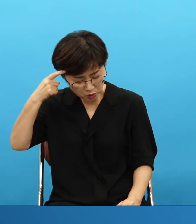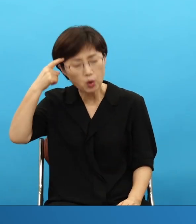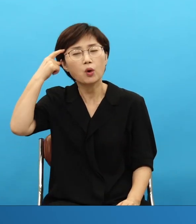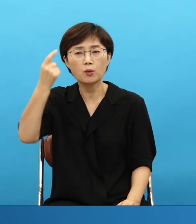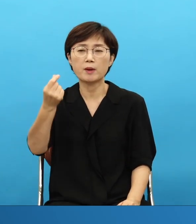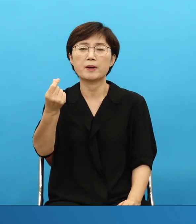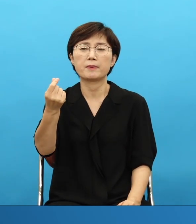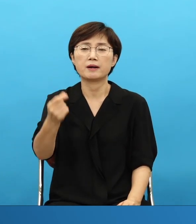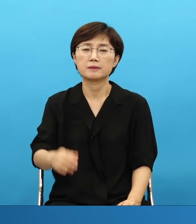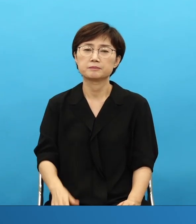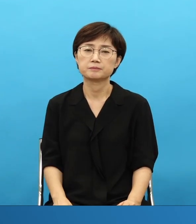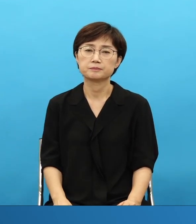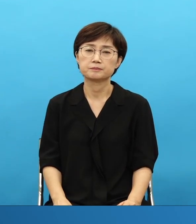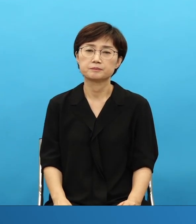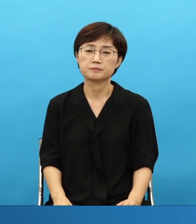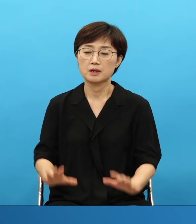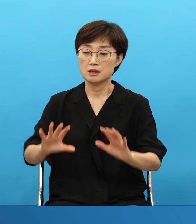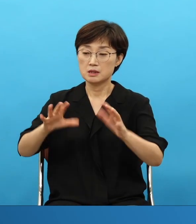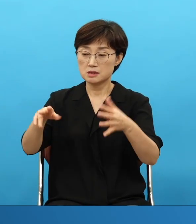있는데